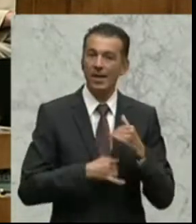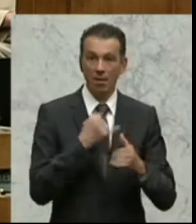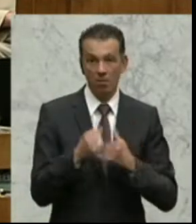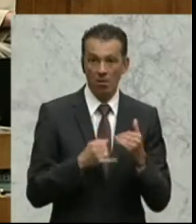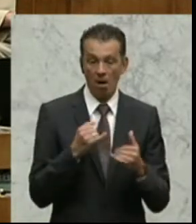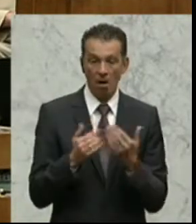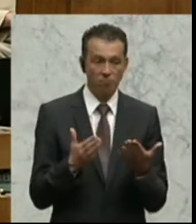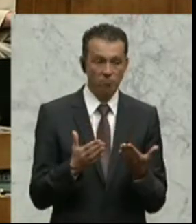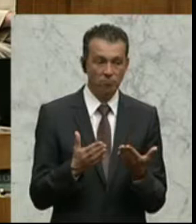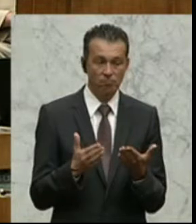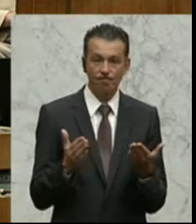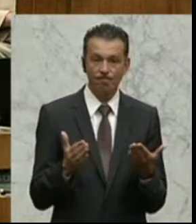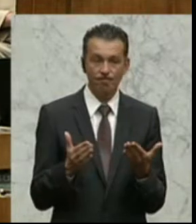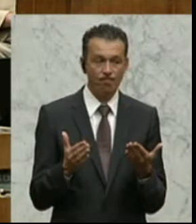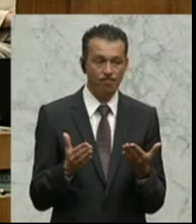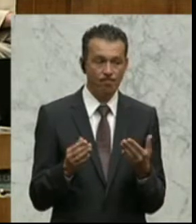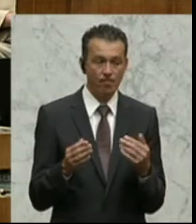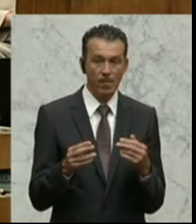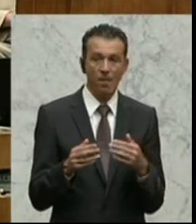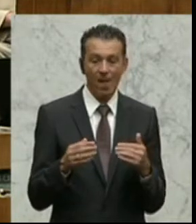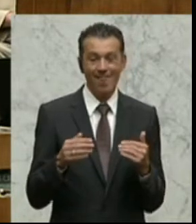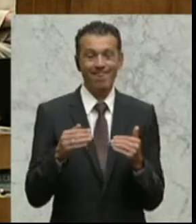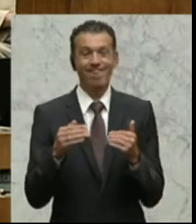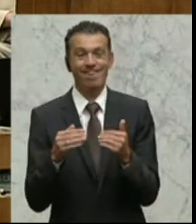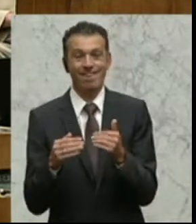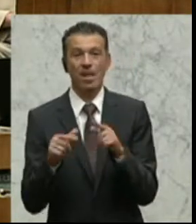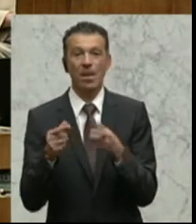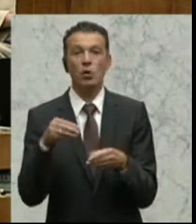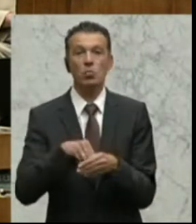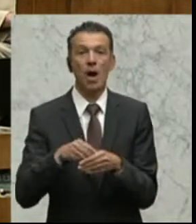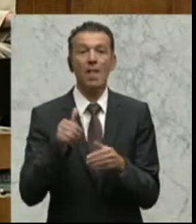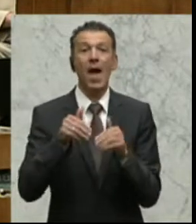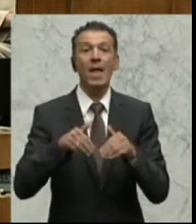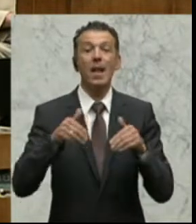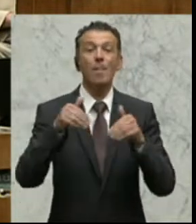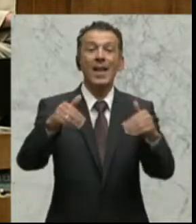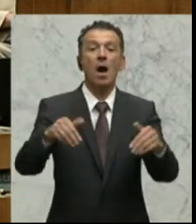faktischen Pensionsalter ankurbeln können, 1 Milliarde Euro. Das heißt, das müssen wir angehen, das